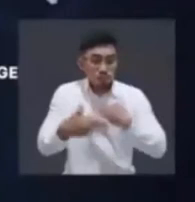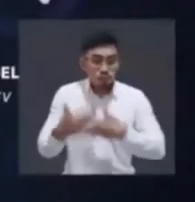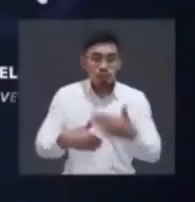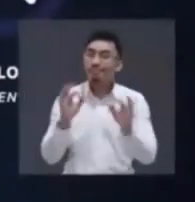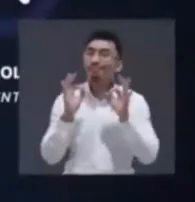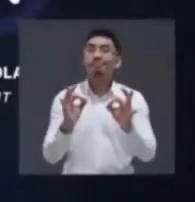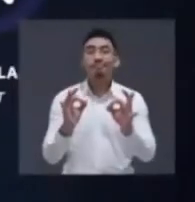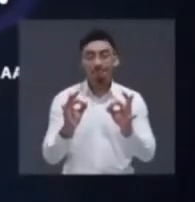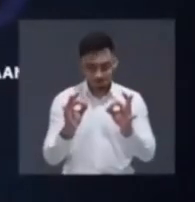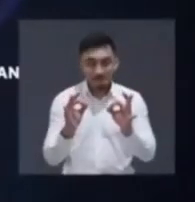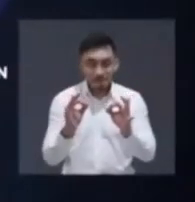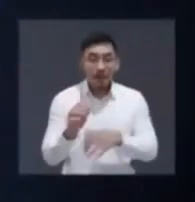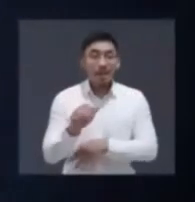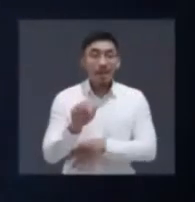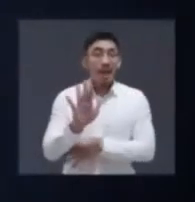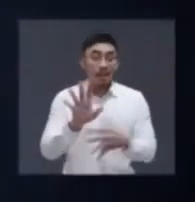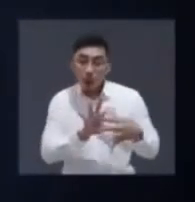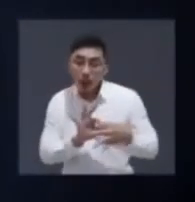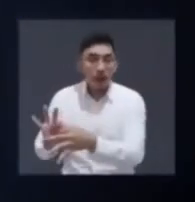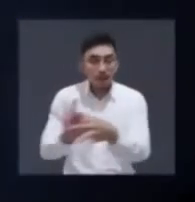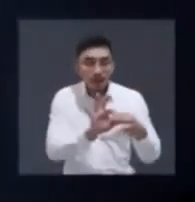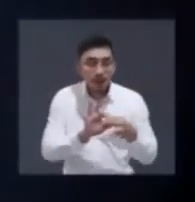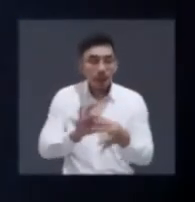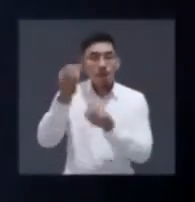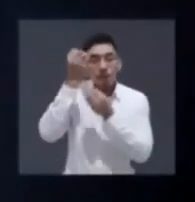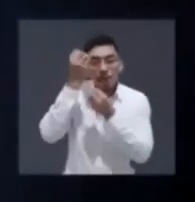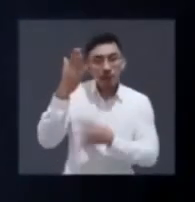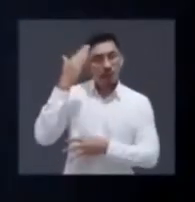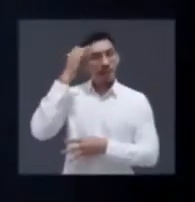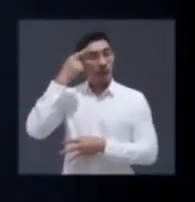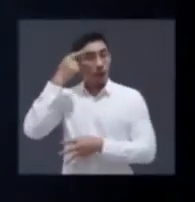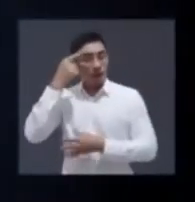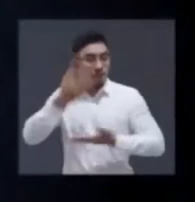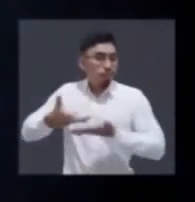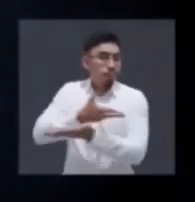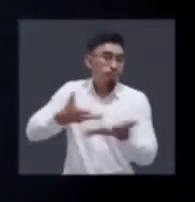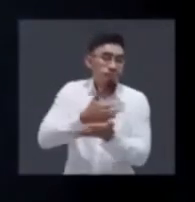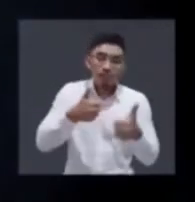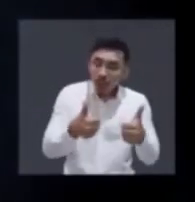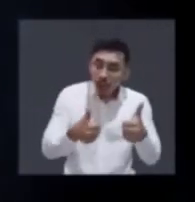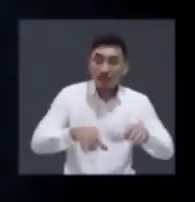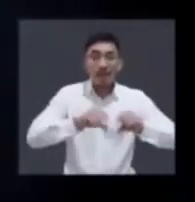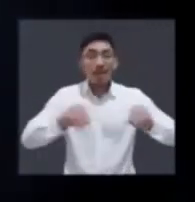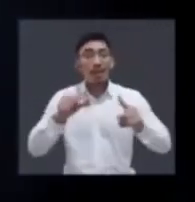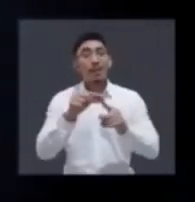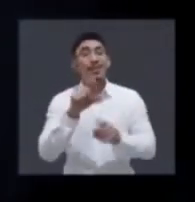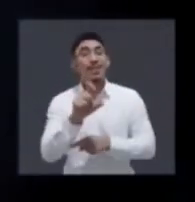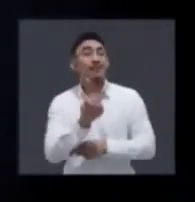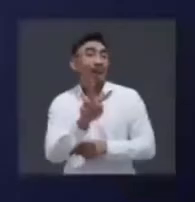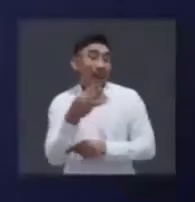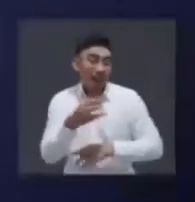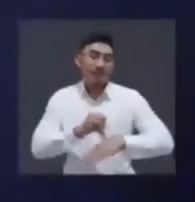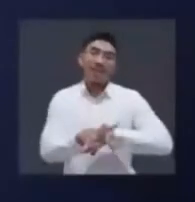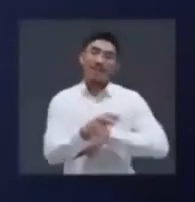programnya tapi oteng dengan demikian akan terbangun kolaborasi dan pertukaran informasi serta pengetahuan yang membuat